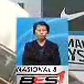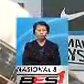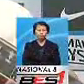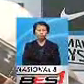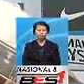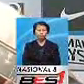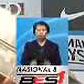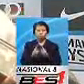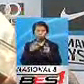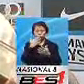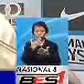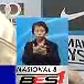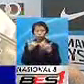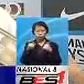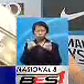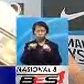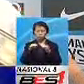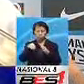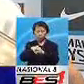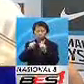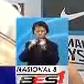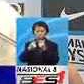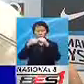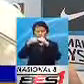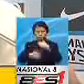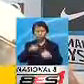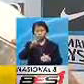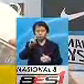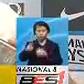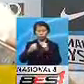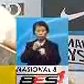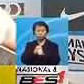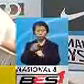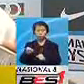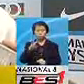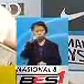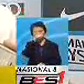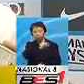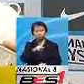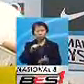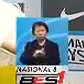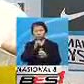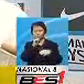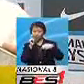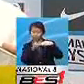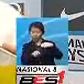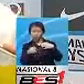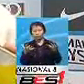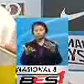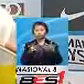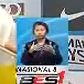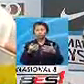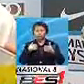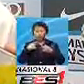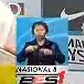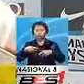This was a good performance of our team, and the only thing that was missing was that we didn't score, and we had the chances